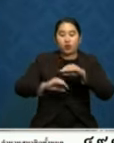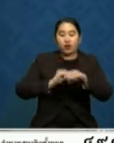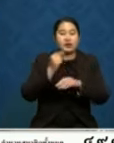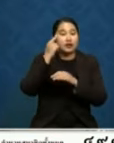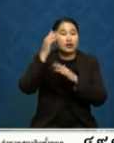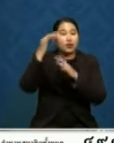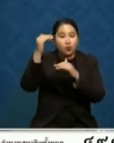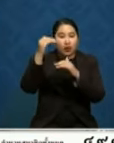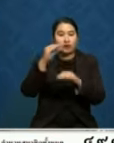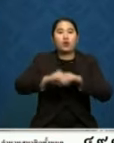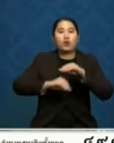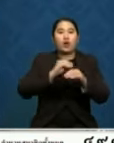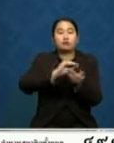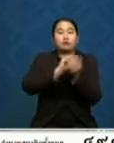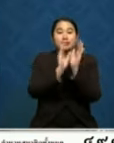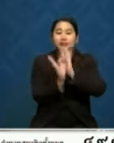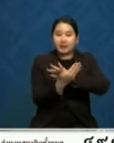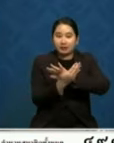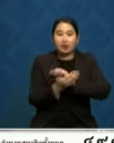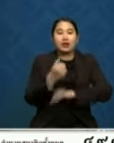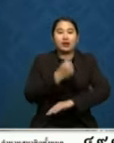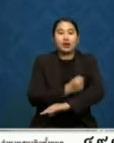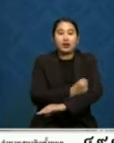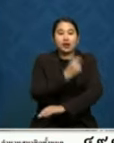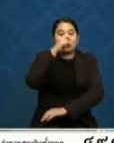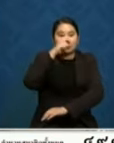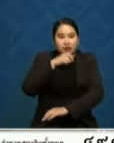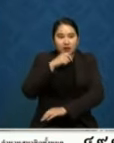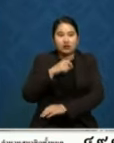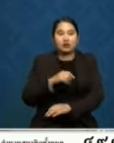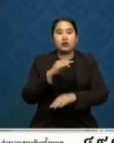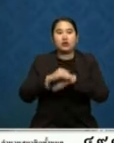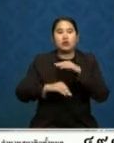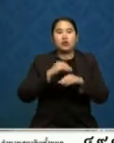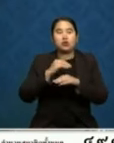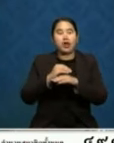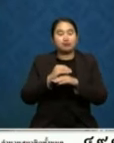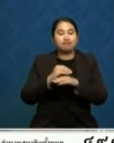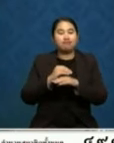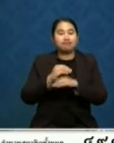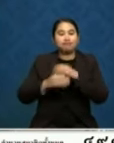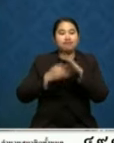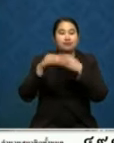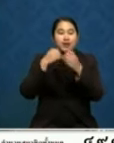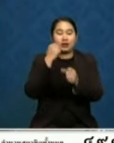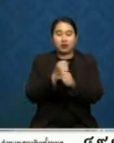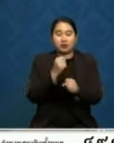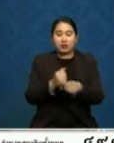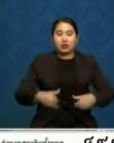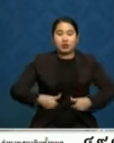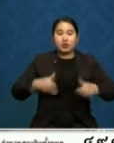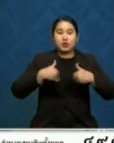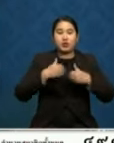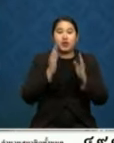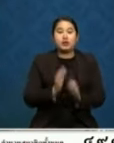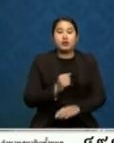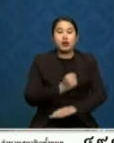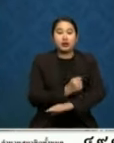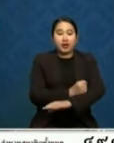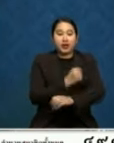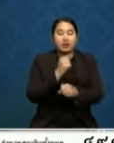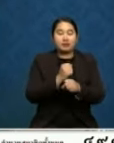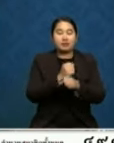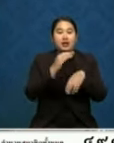าดหวังว่าโครงการจะพลิกโฉมผลิตภาพแรงงานไทยจะเป็นโครงการที่จุดประกายปฏิวัติการทำงานให้คุณภาพชีวิตของคนทำงานในประเท